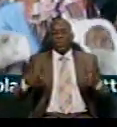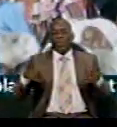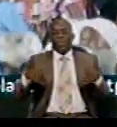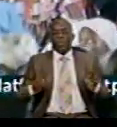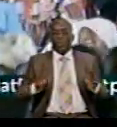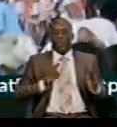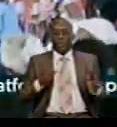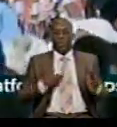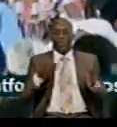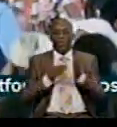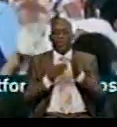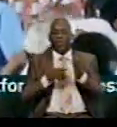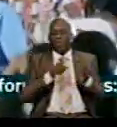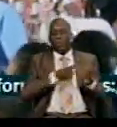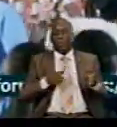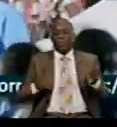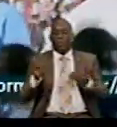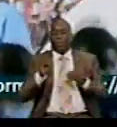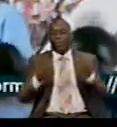Joignons-nous pour célébrer.